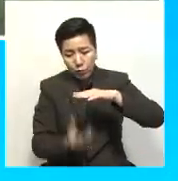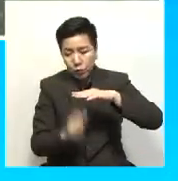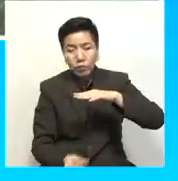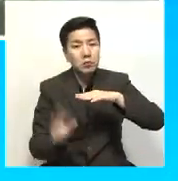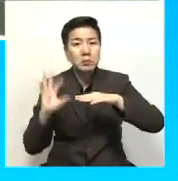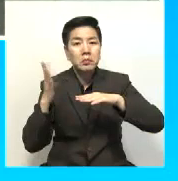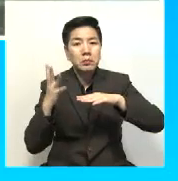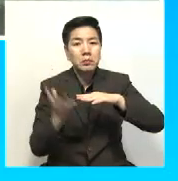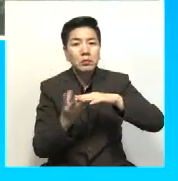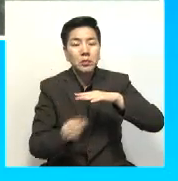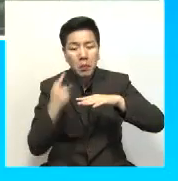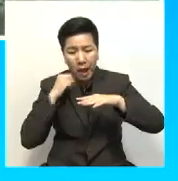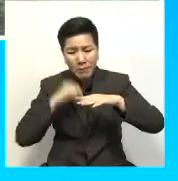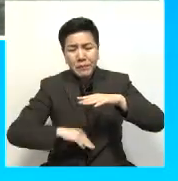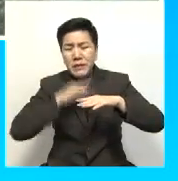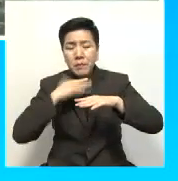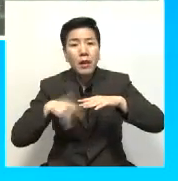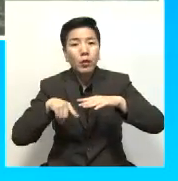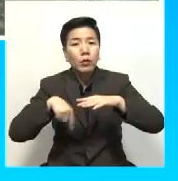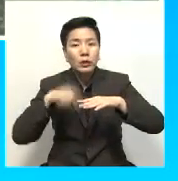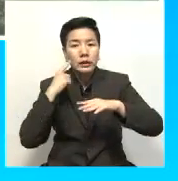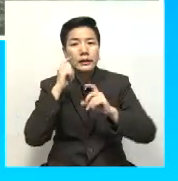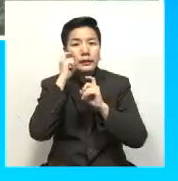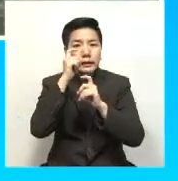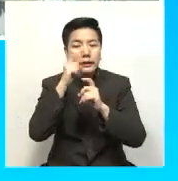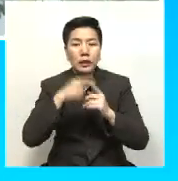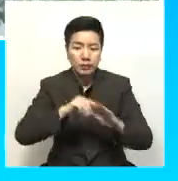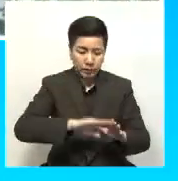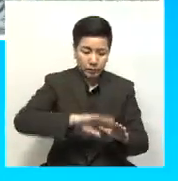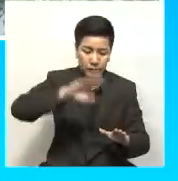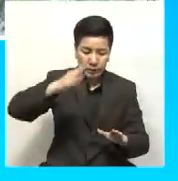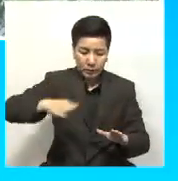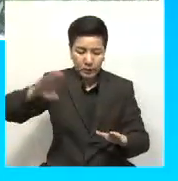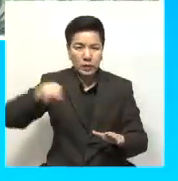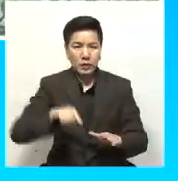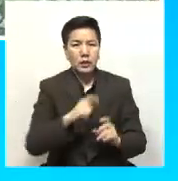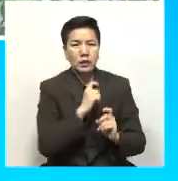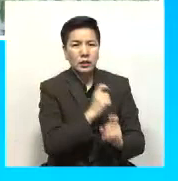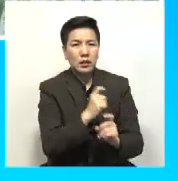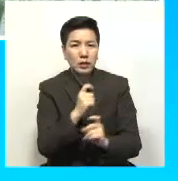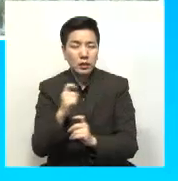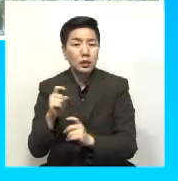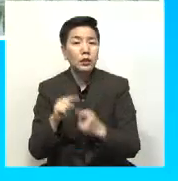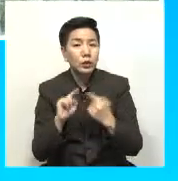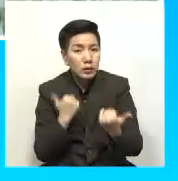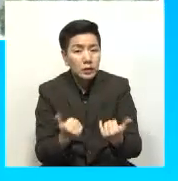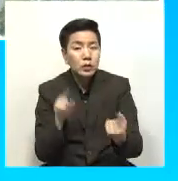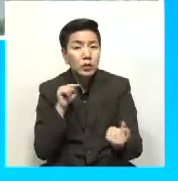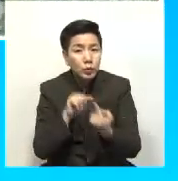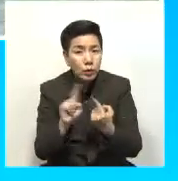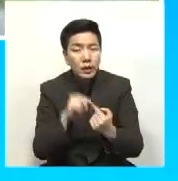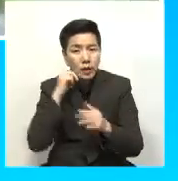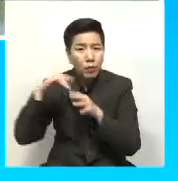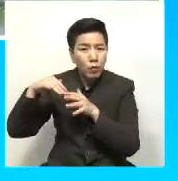ากนักนะครับก็จะทำให้บริเวณจุดที่เป็นจุดเสี่ยงอย่างเช่นพวกที่ลาดเชิงเขาอะไรต่างเนี่ยมันก็จะมีลักษณะของ